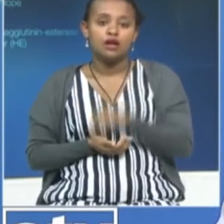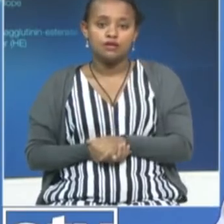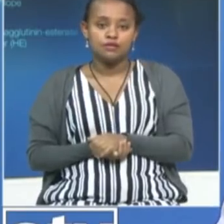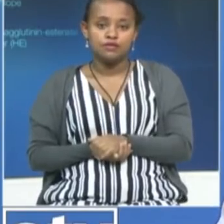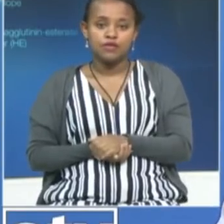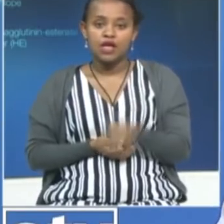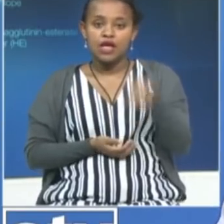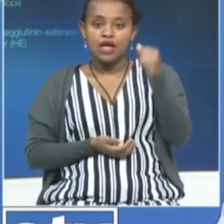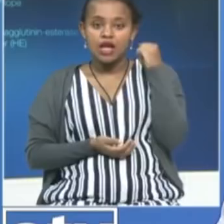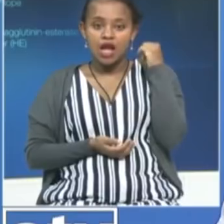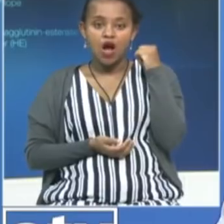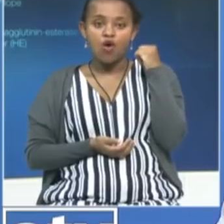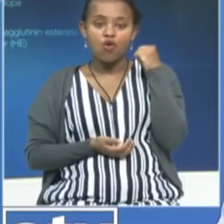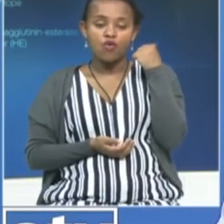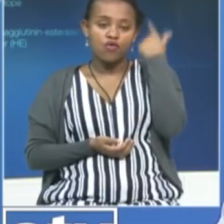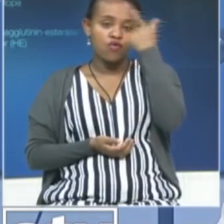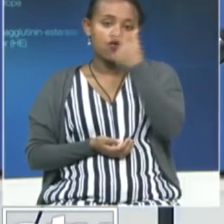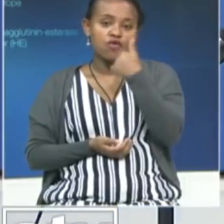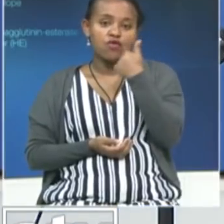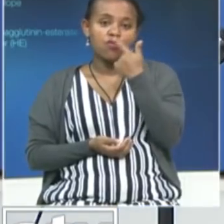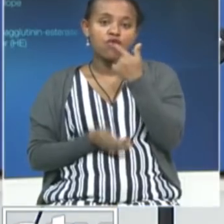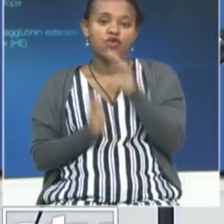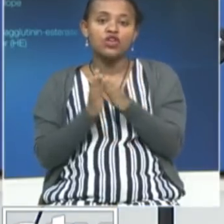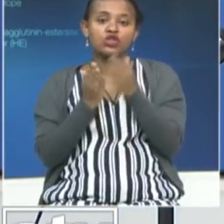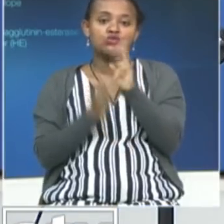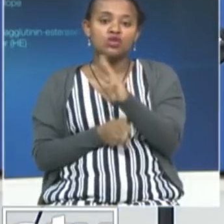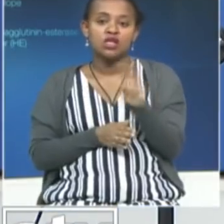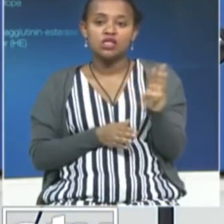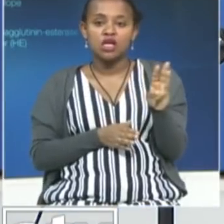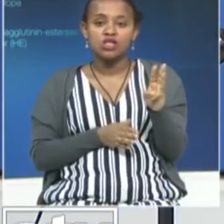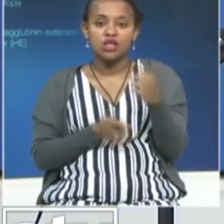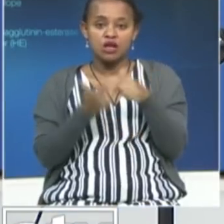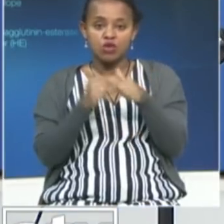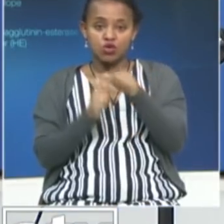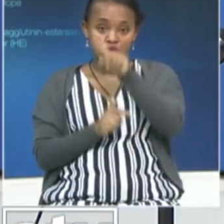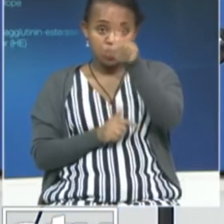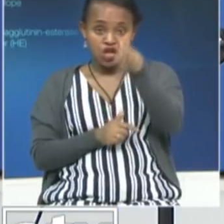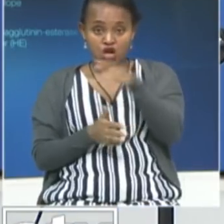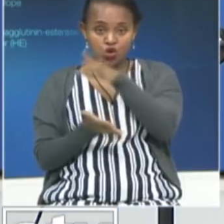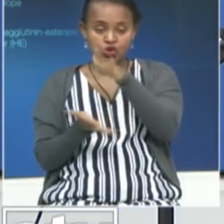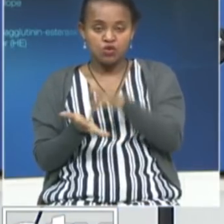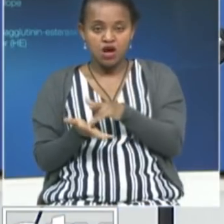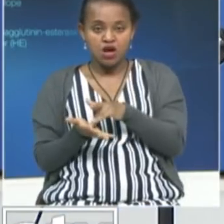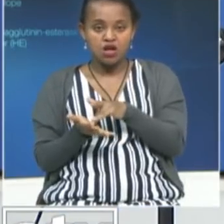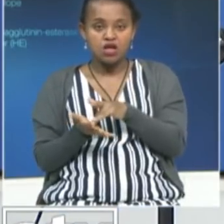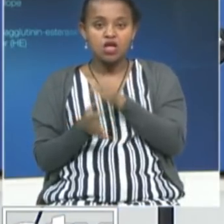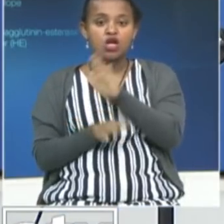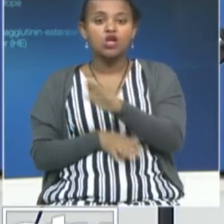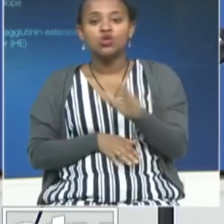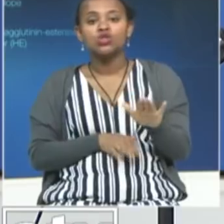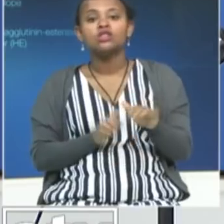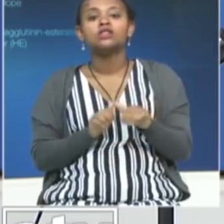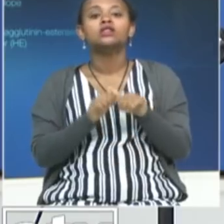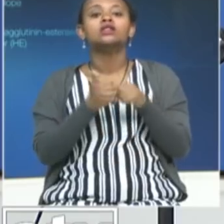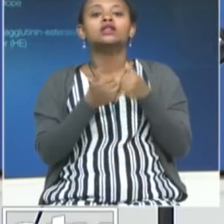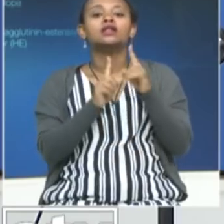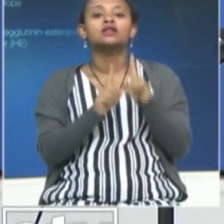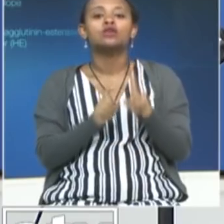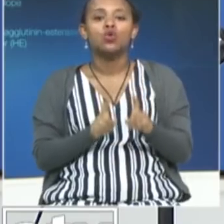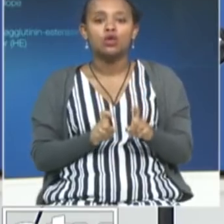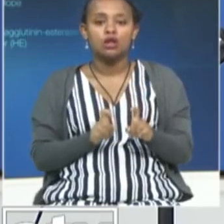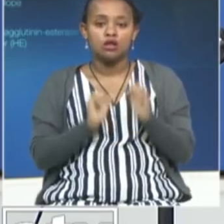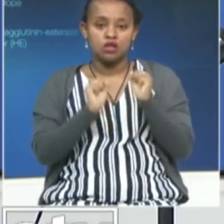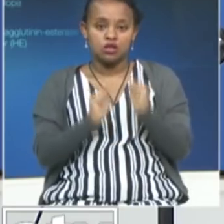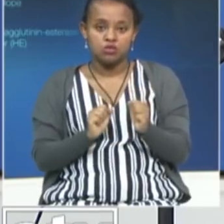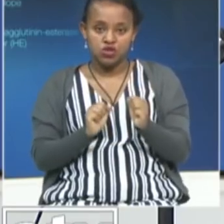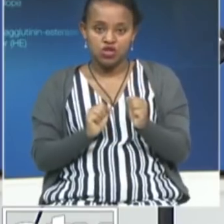መልካም። ሌላው በፌስቡክ ገጻችን ከመጡልን ጥያቄዎች መሃል የልጆችን እንዴት መቆጣጠር